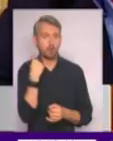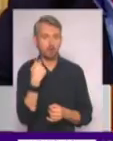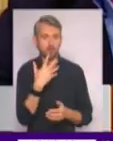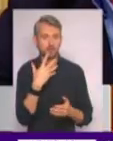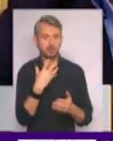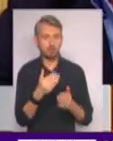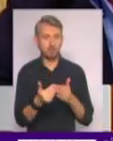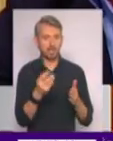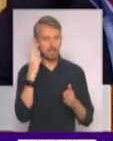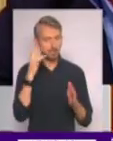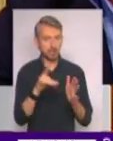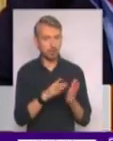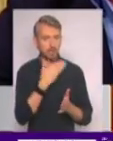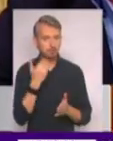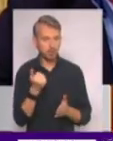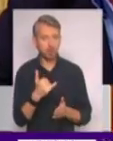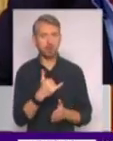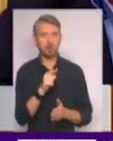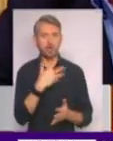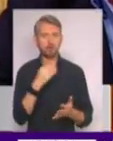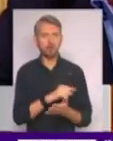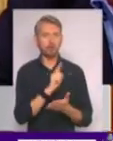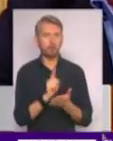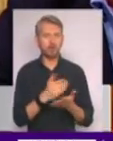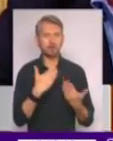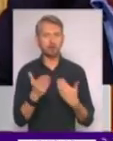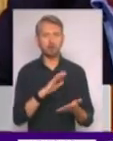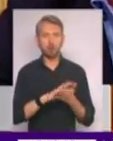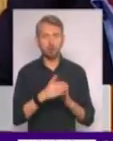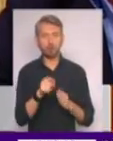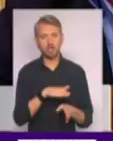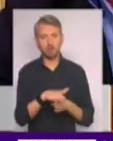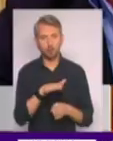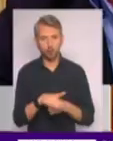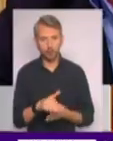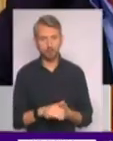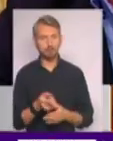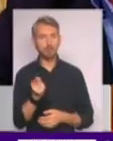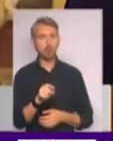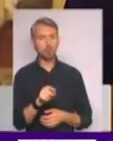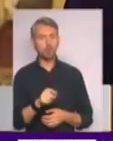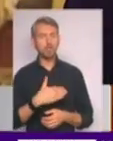перед Київенерго не має. І вона свої зобов'язання відносно договору, вона їх виконує. Тому